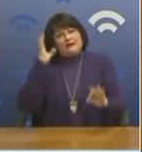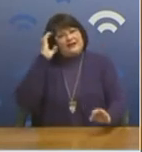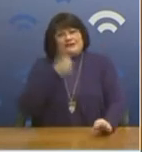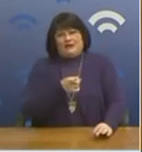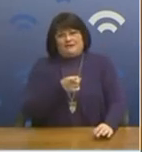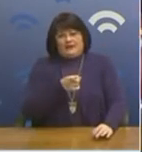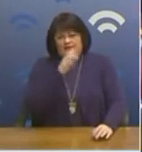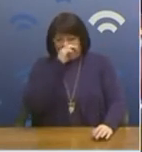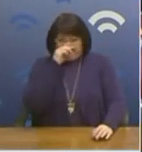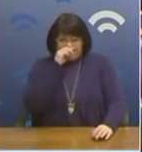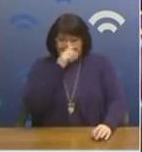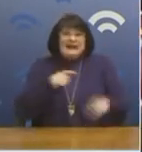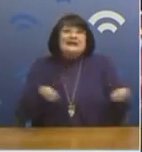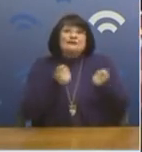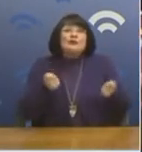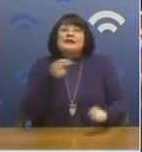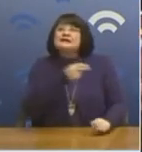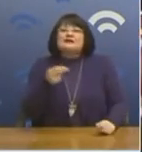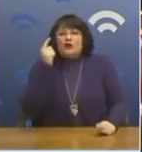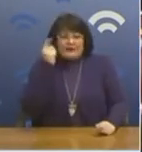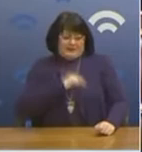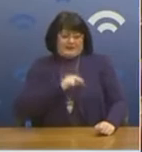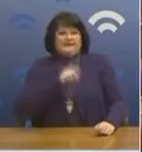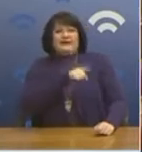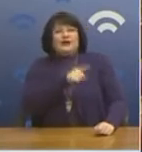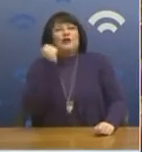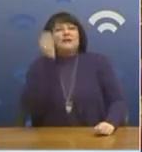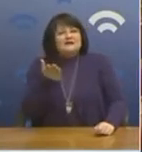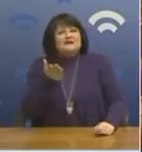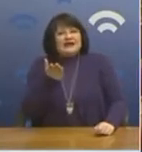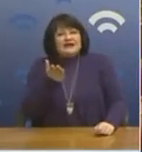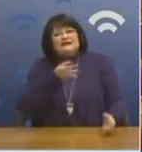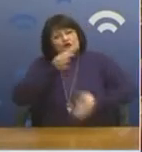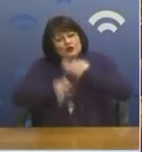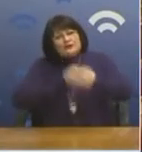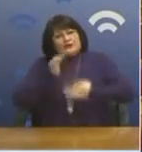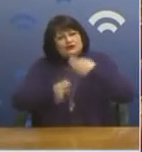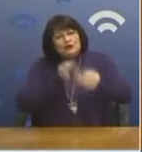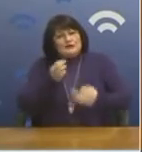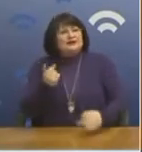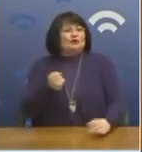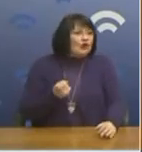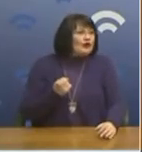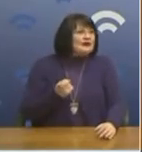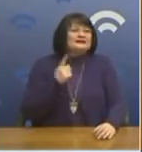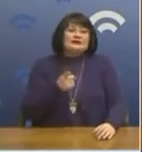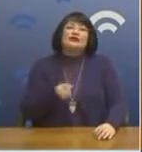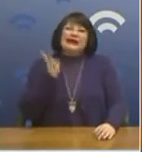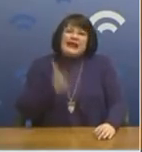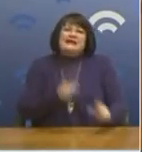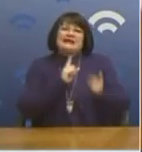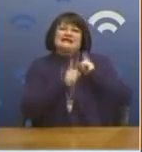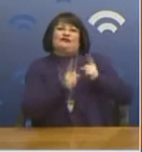πως το χρησιμοποιήσατε. Θυμάμαι ότι πολλοί από εσάς δεν το πιστεύατε ούτε ότι ήταν προδοτικό, ούτε ότι ήταν κακή συμφωνία και